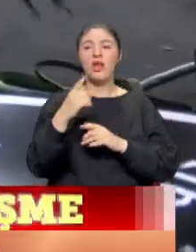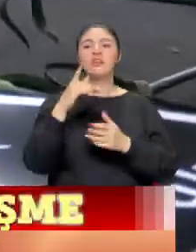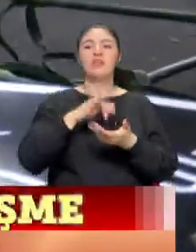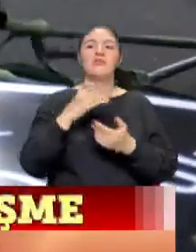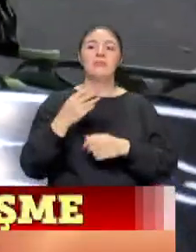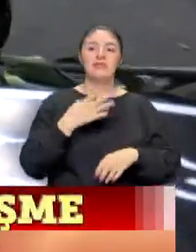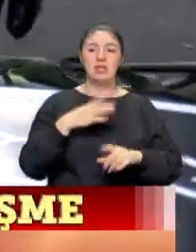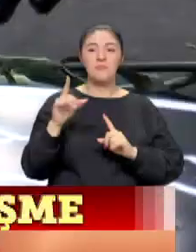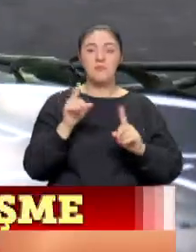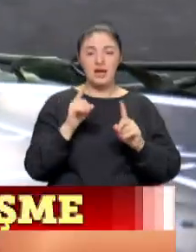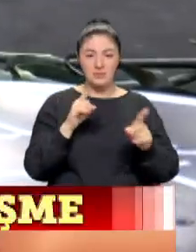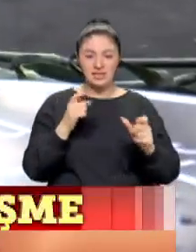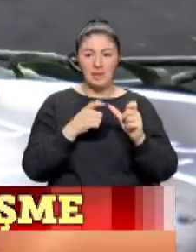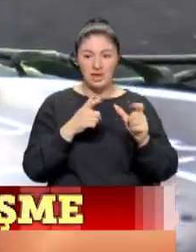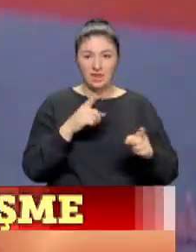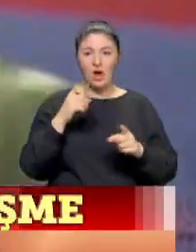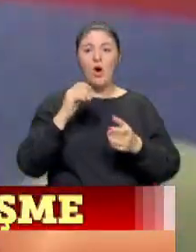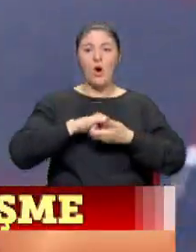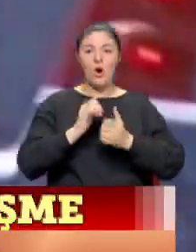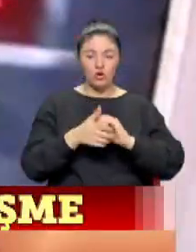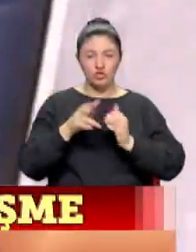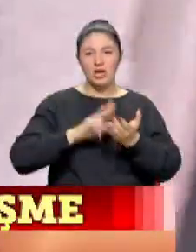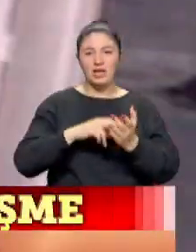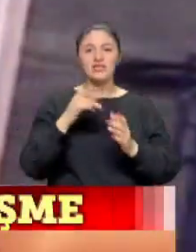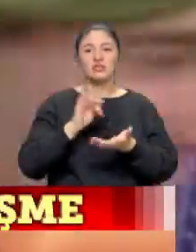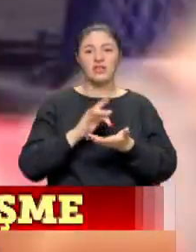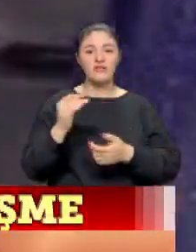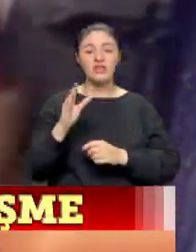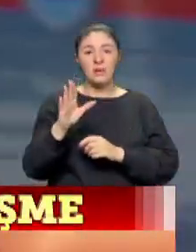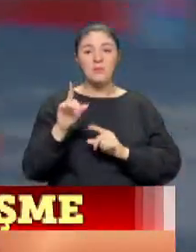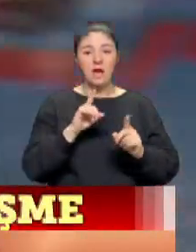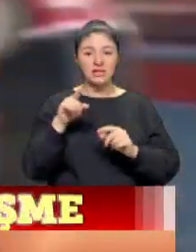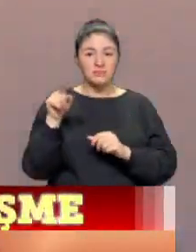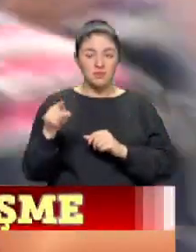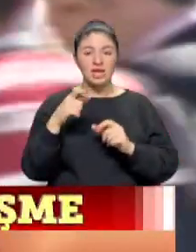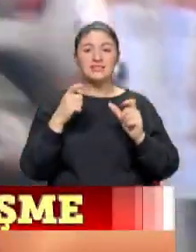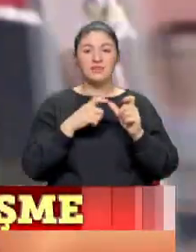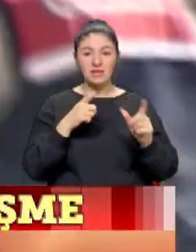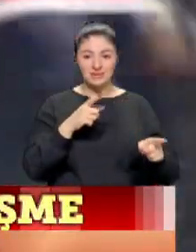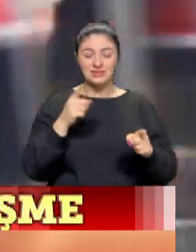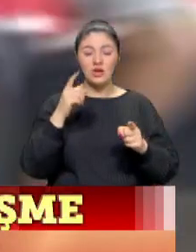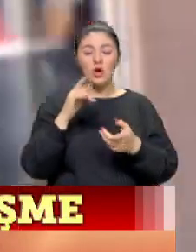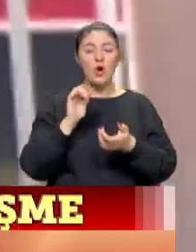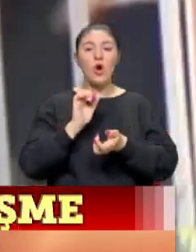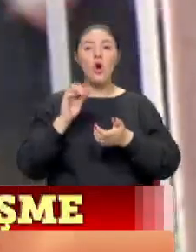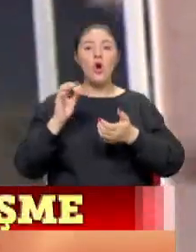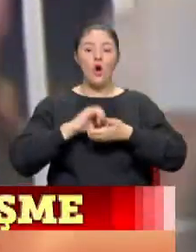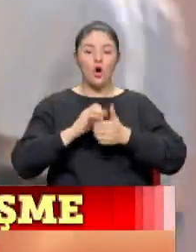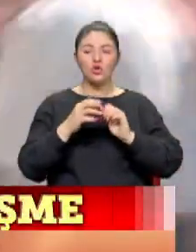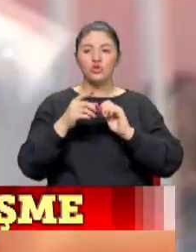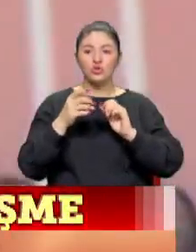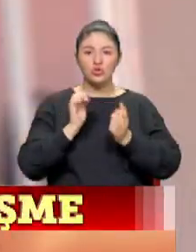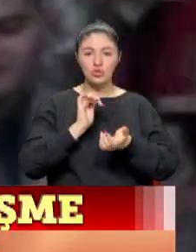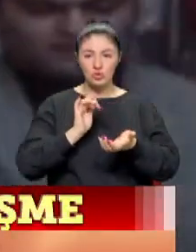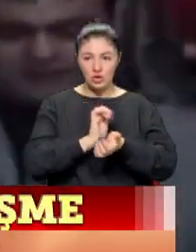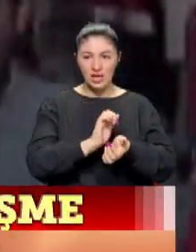etti. Yargıtay Samast'a örgüt üyeliği cezası da verdi. Ancak Yargıtay Samast'ın örgüt üyeliğini 220. madde